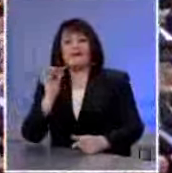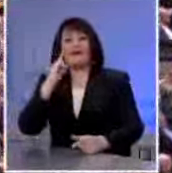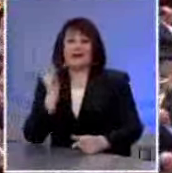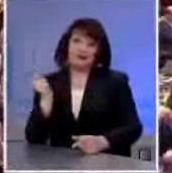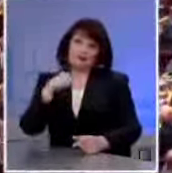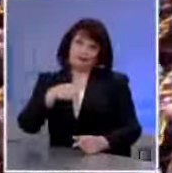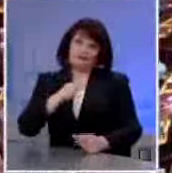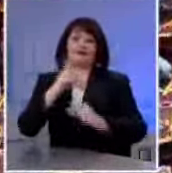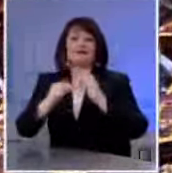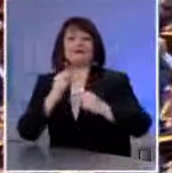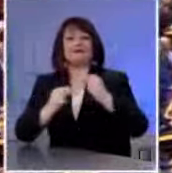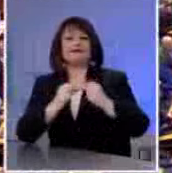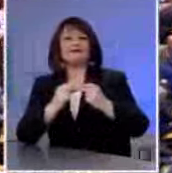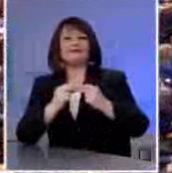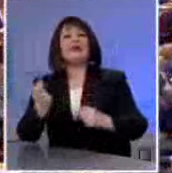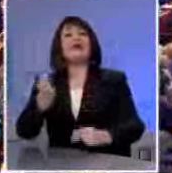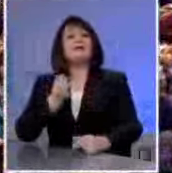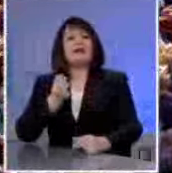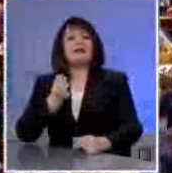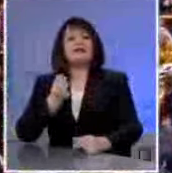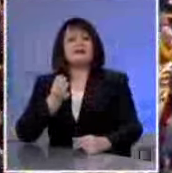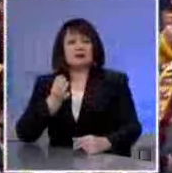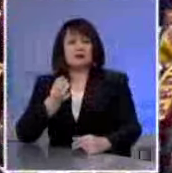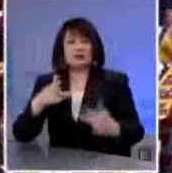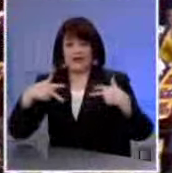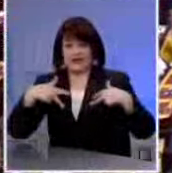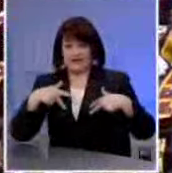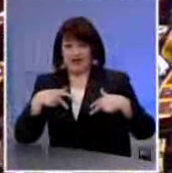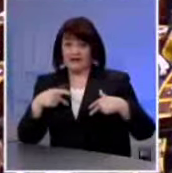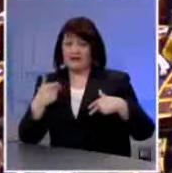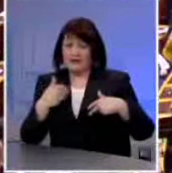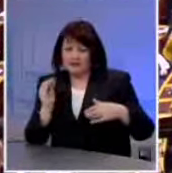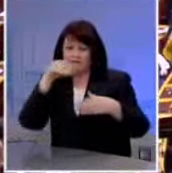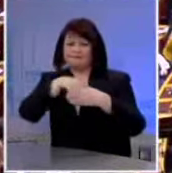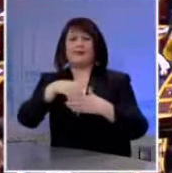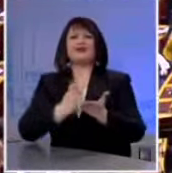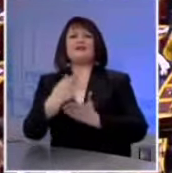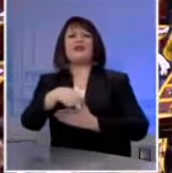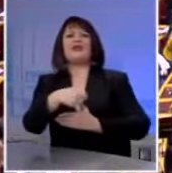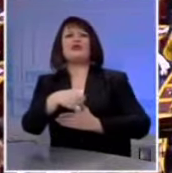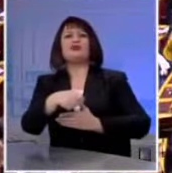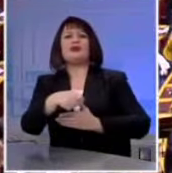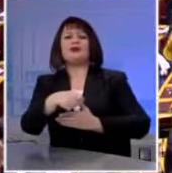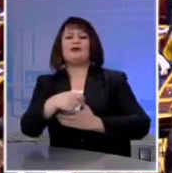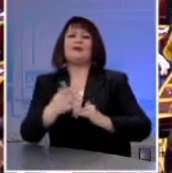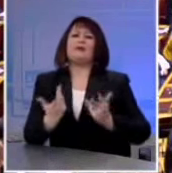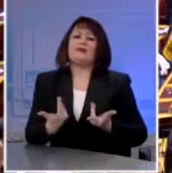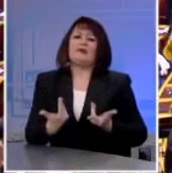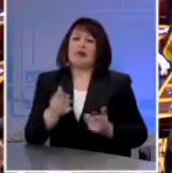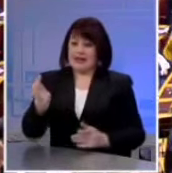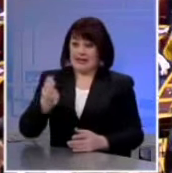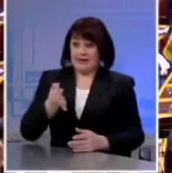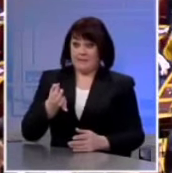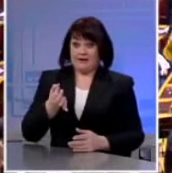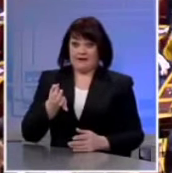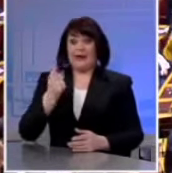συζήτηση για παρέμβαση της κυβέρνησης στη δικαιοσύνη επικαλούμενη μια